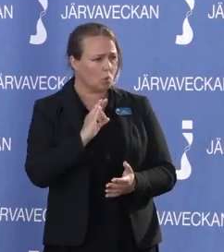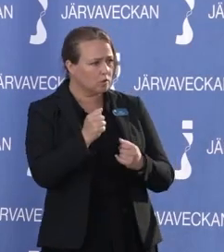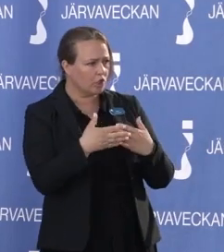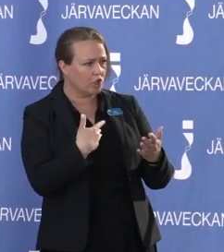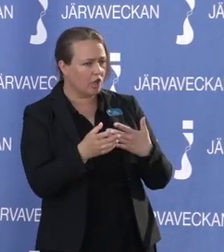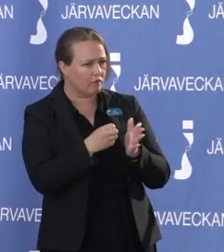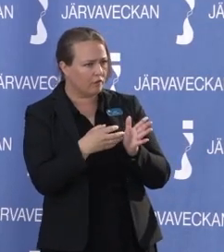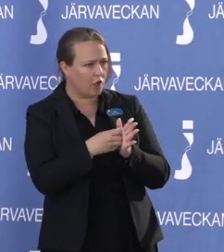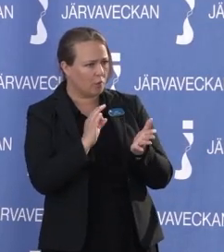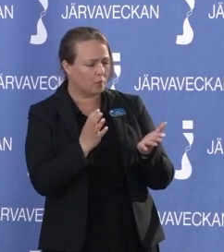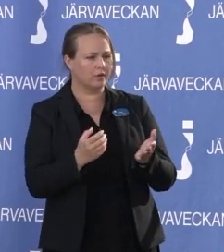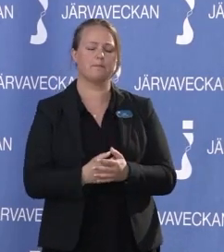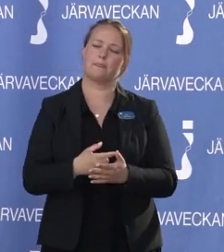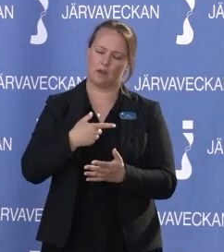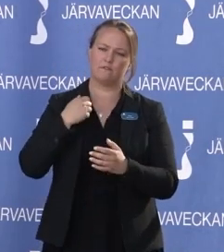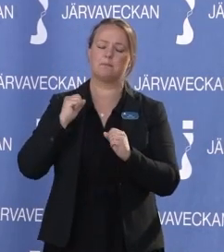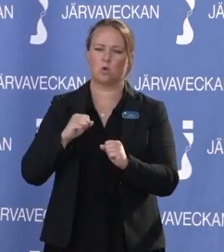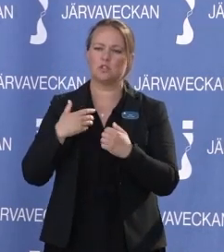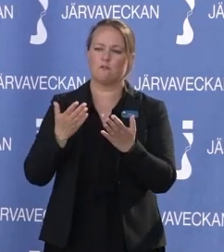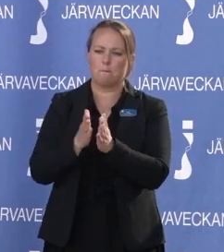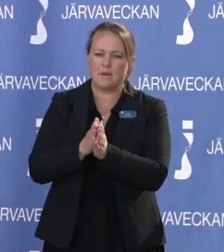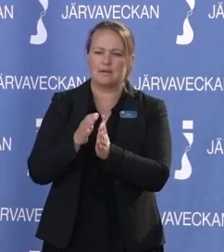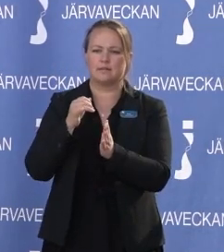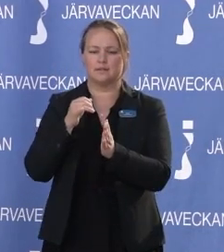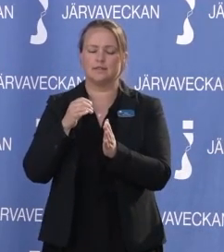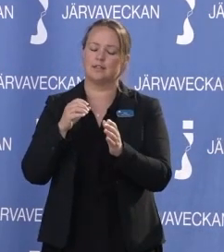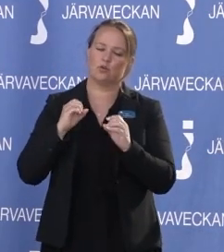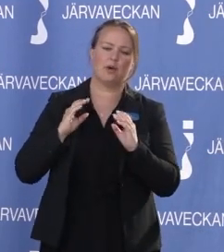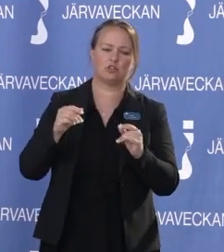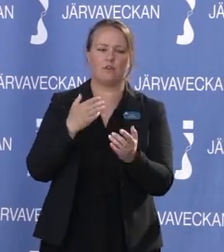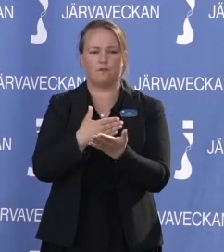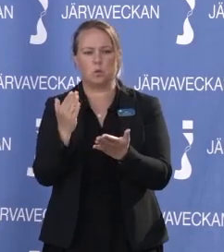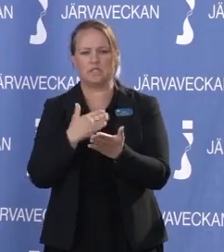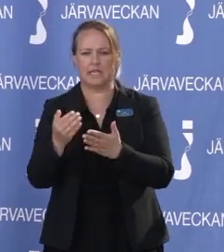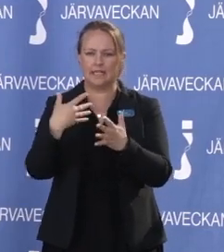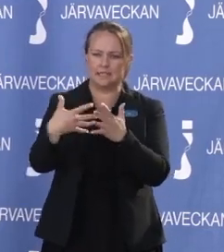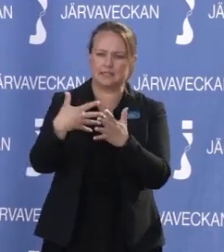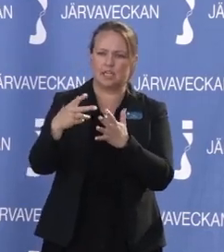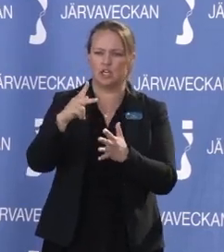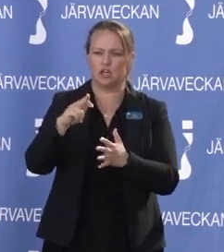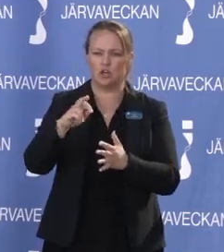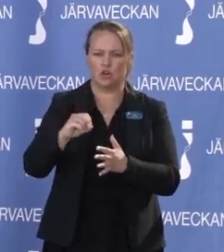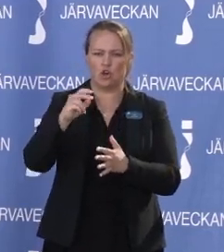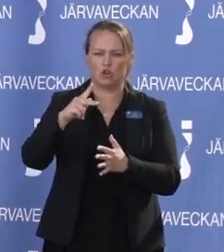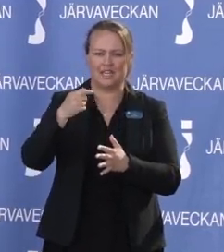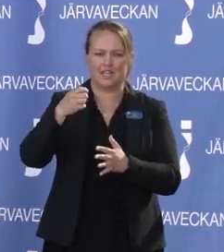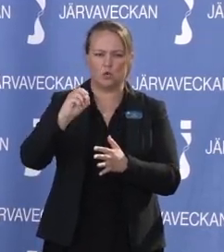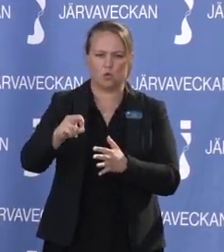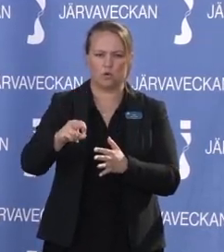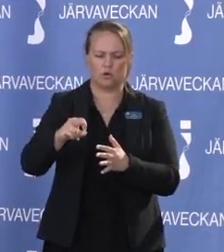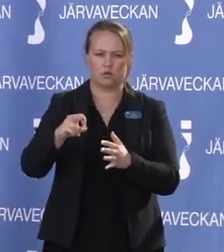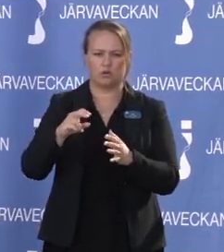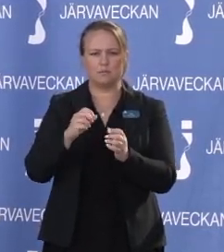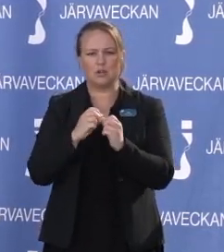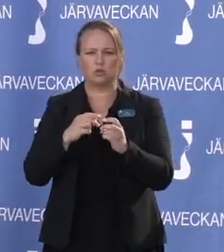jag sa, att vi måste integrera det. Såklart fortsätta med krönikor, fortsätta berätta. Men att integrera det på ett annat sätt i